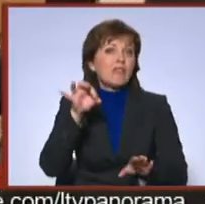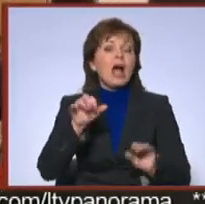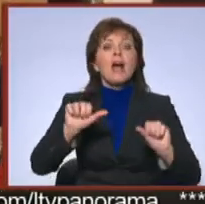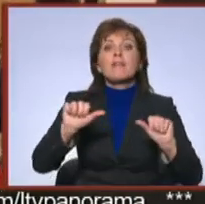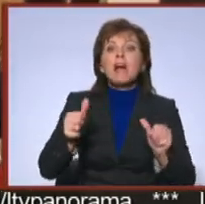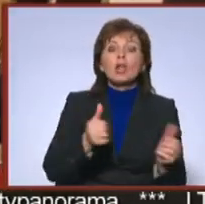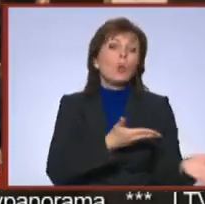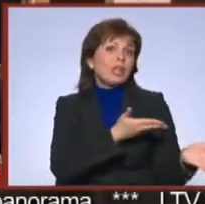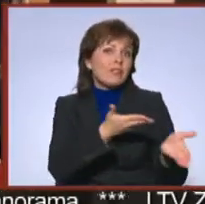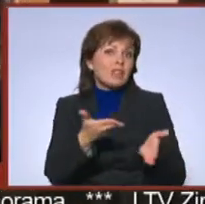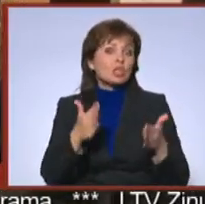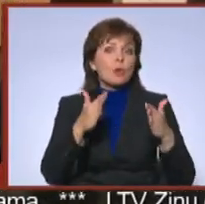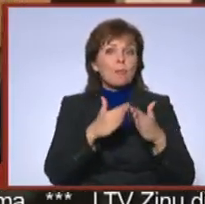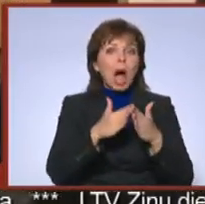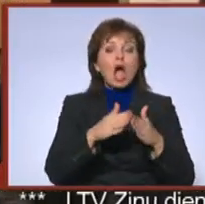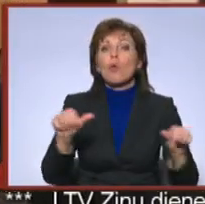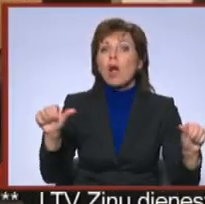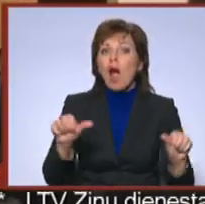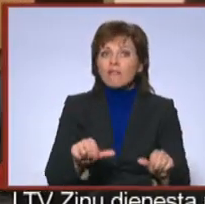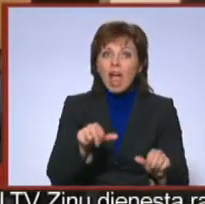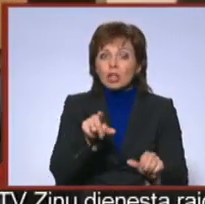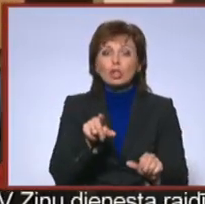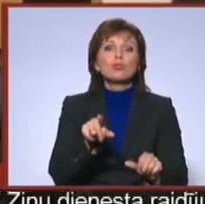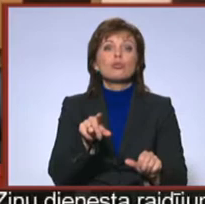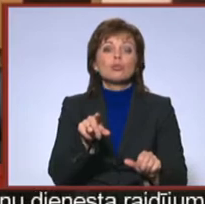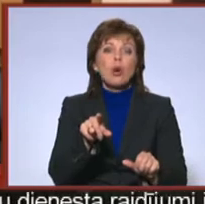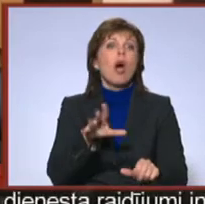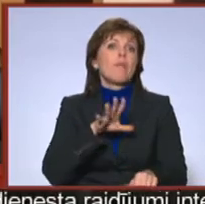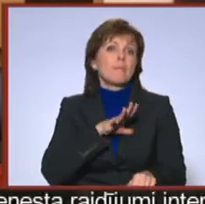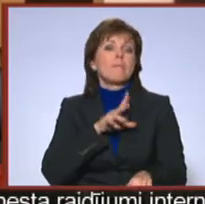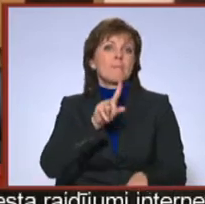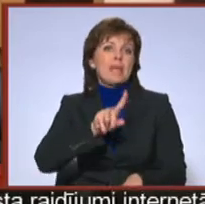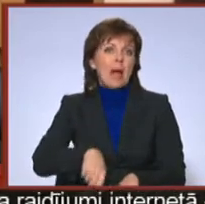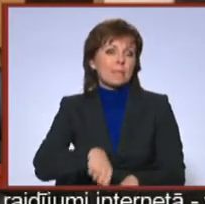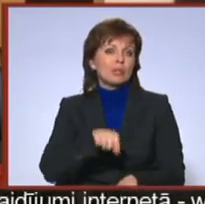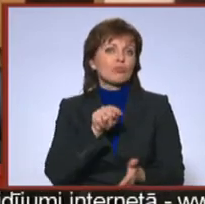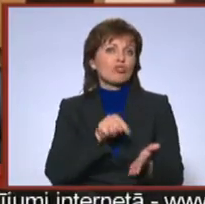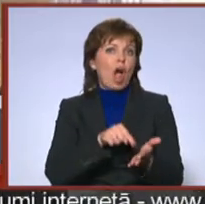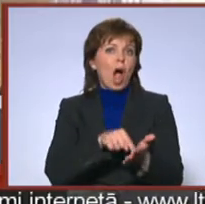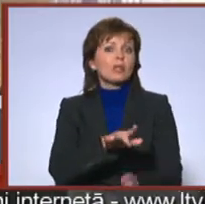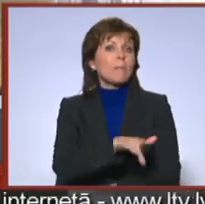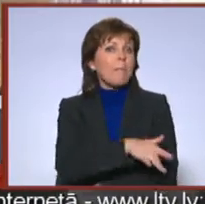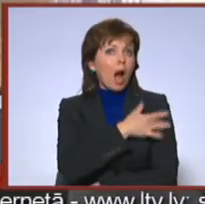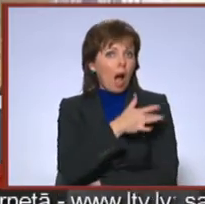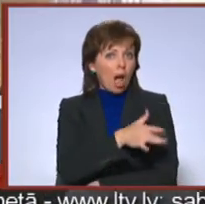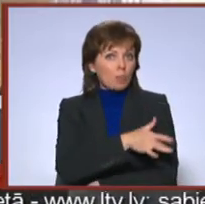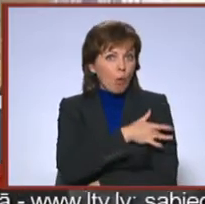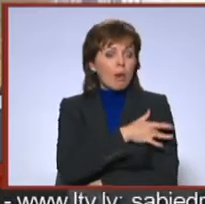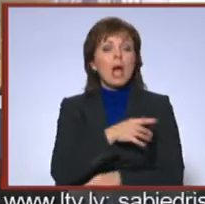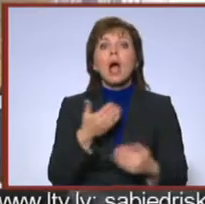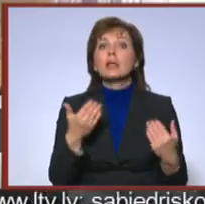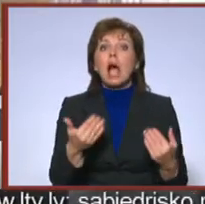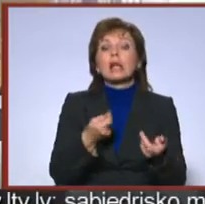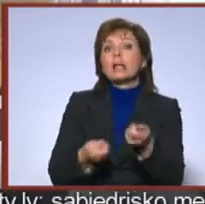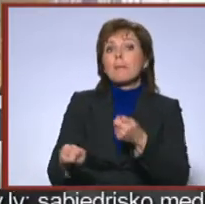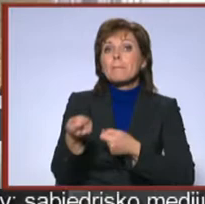un viesumāju, jo ir pieprasījums pēc šiem pakalpojumiem. Viegli tas katrā ziņā nav. Es domāju, nav tāds